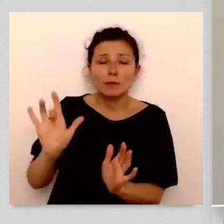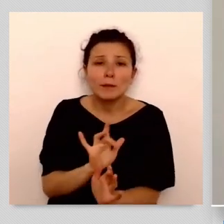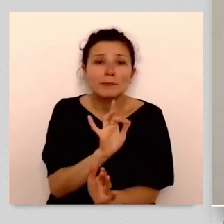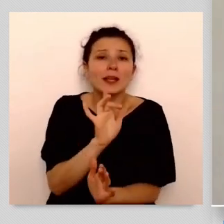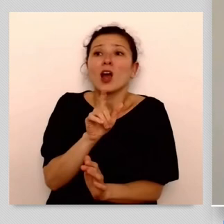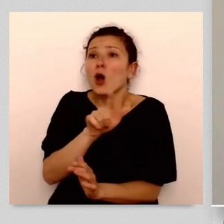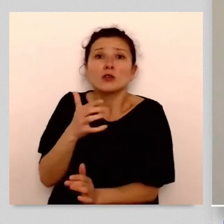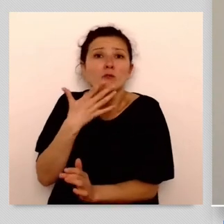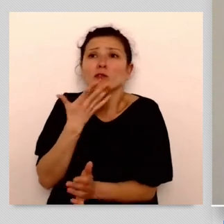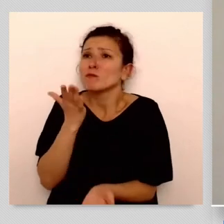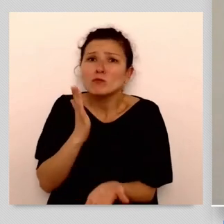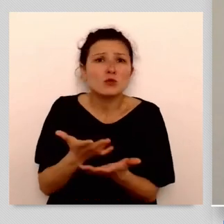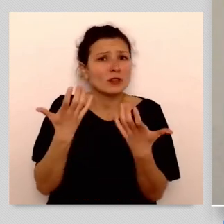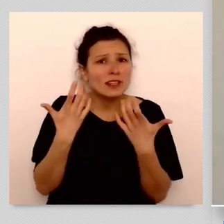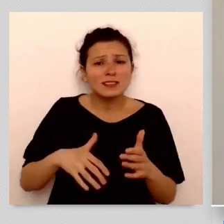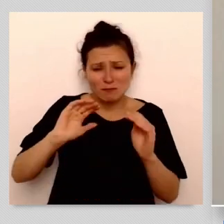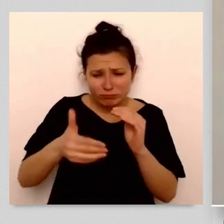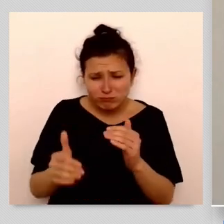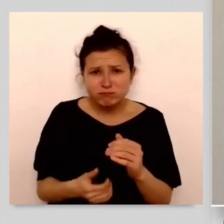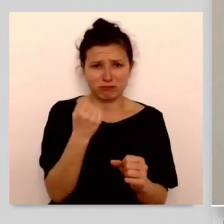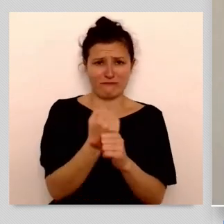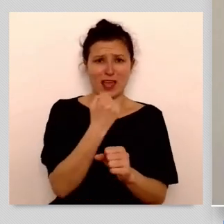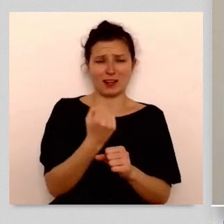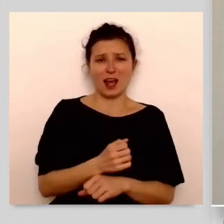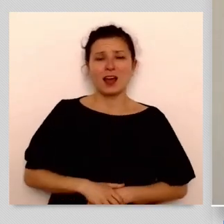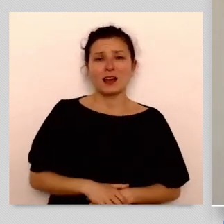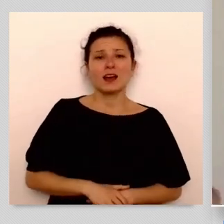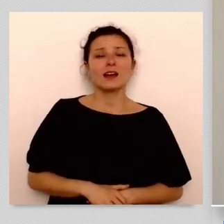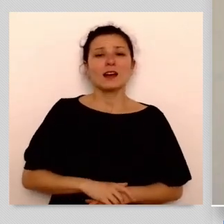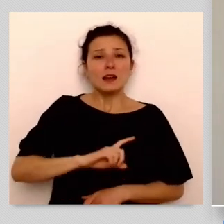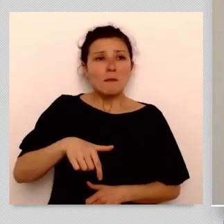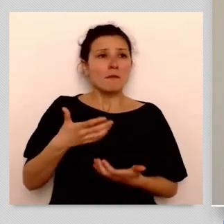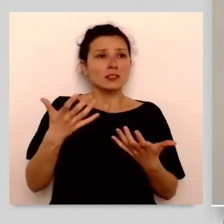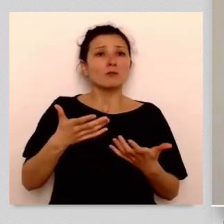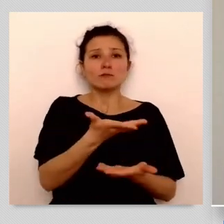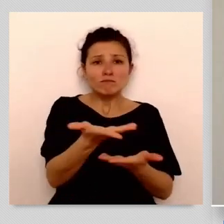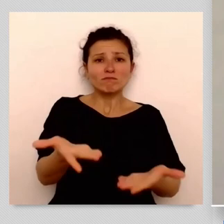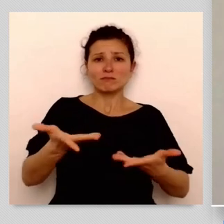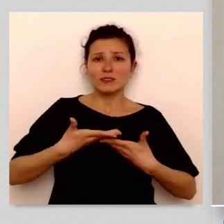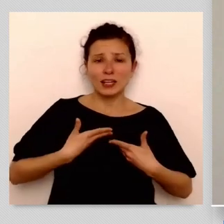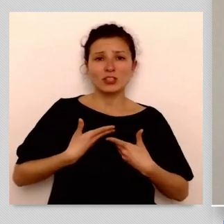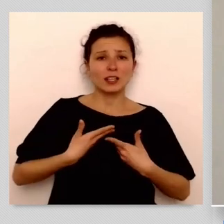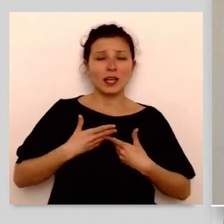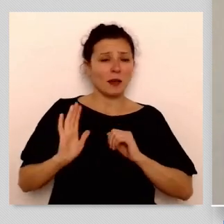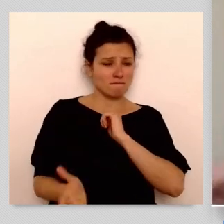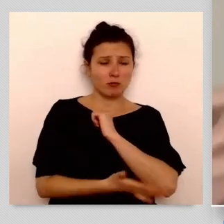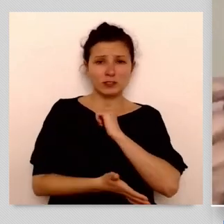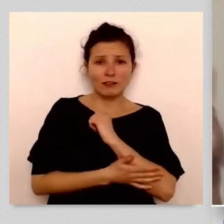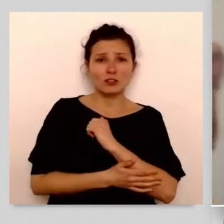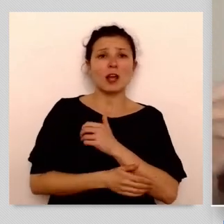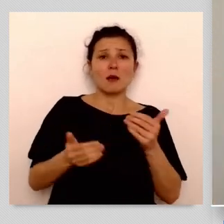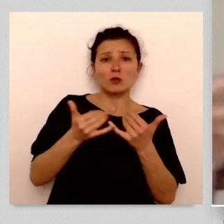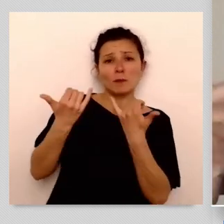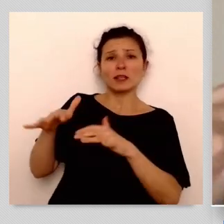mówią, nie chcemy kopać węgla, my chcemy tylko dać, żeby się nam dali realne podstawy do tego, że można z niego wyjść. A